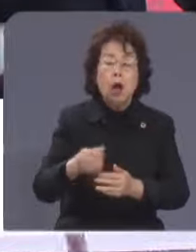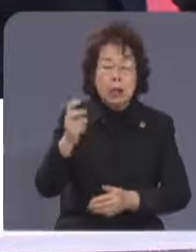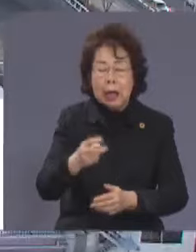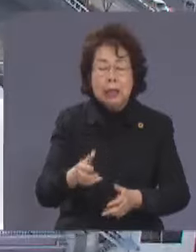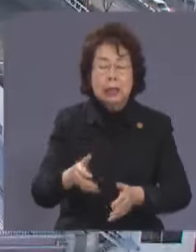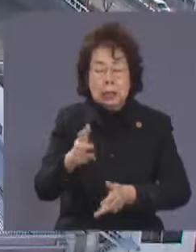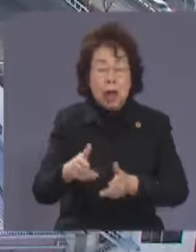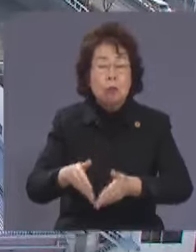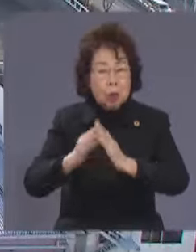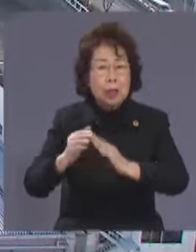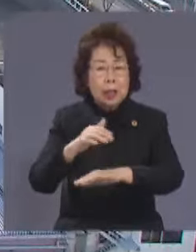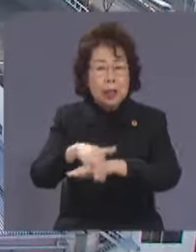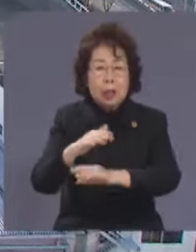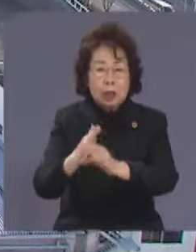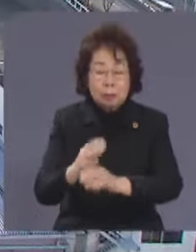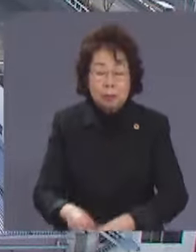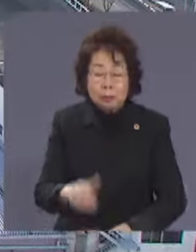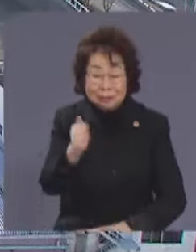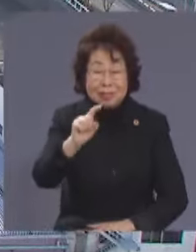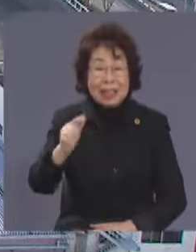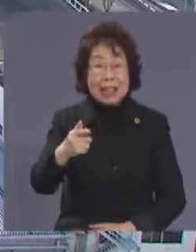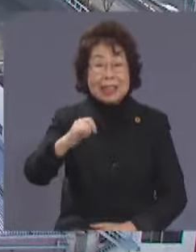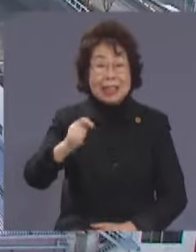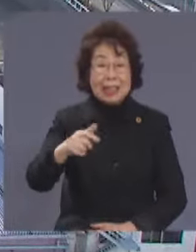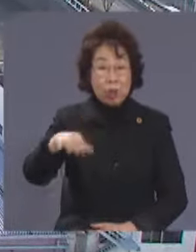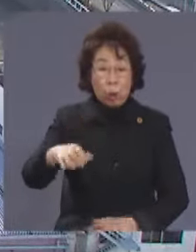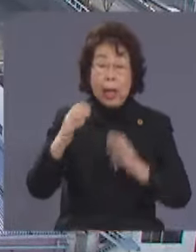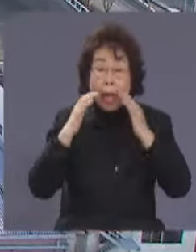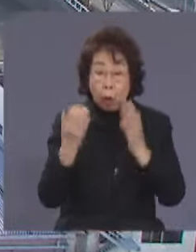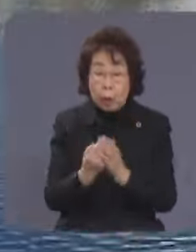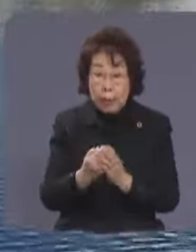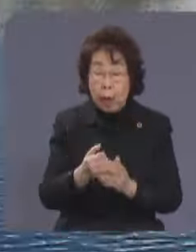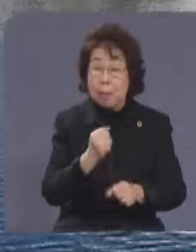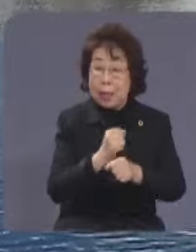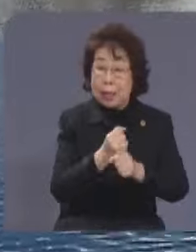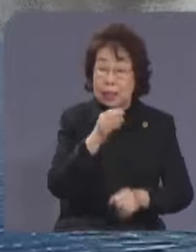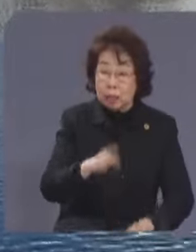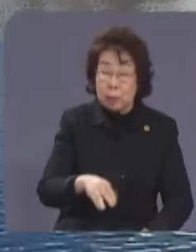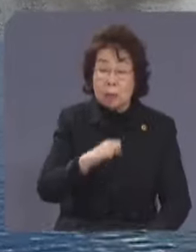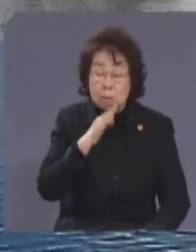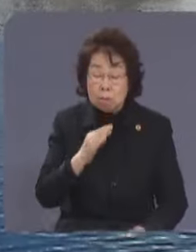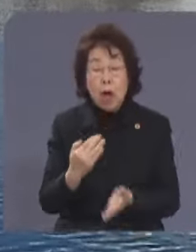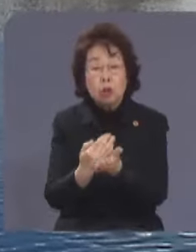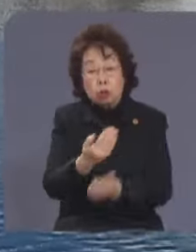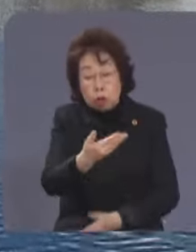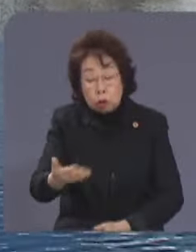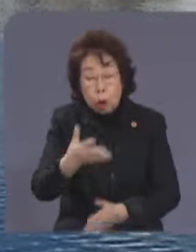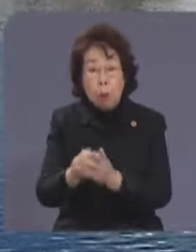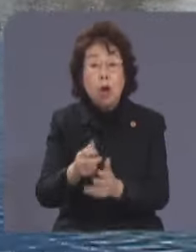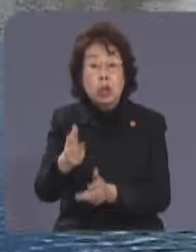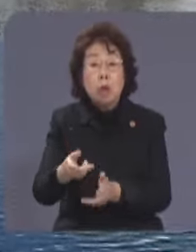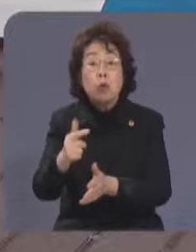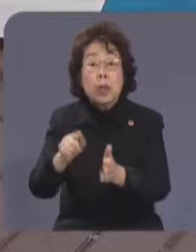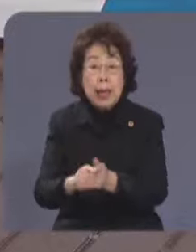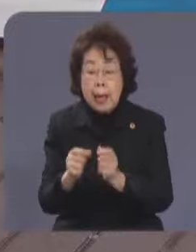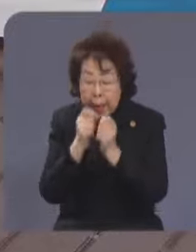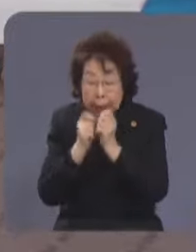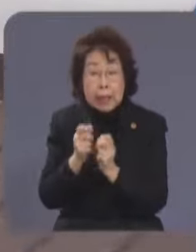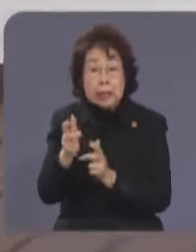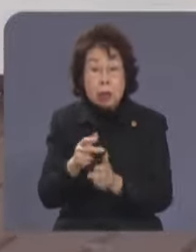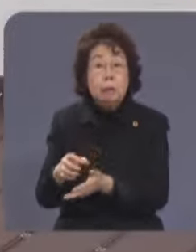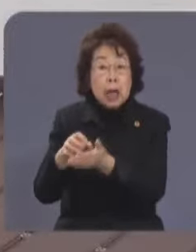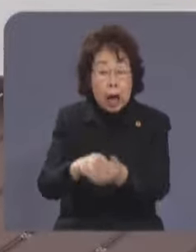재개했습니다. 한진 씨와이터 개발은 해운대구에서 이루어졌지만 정작 수영구 현안 사업을 위해 민간